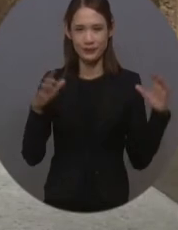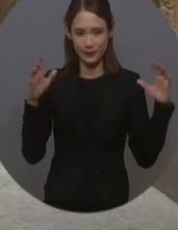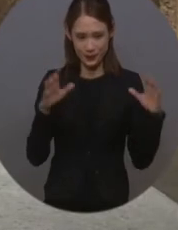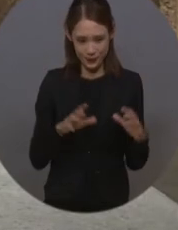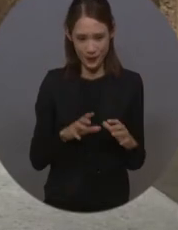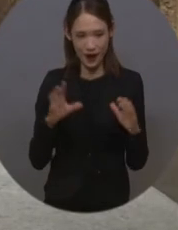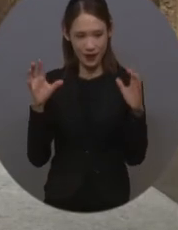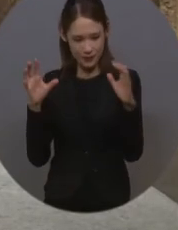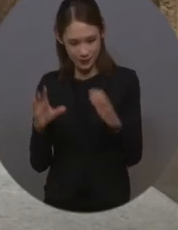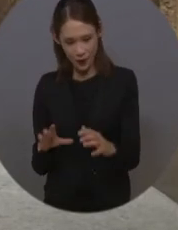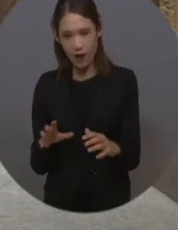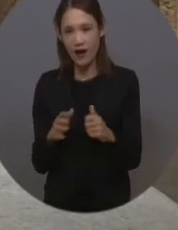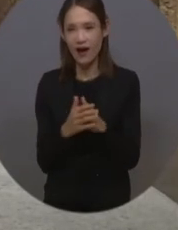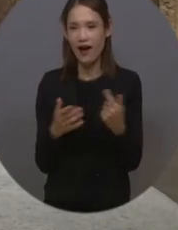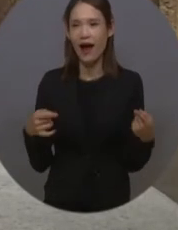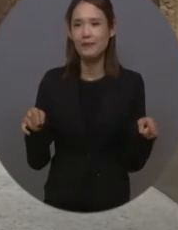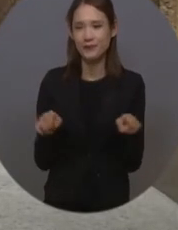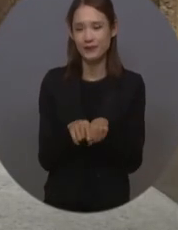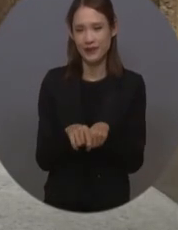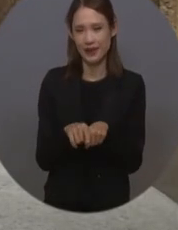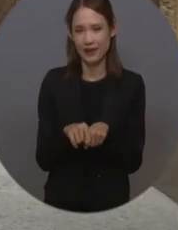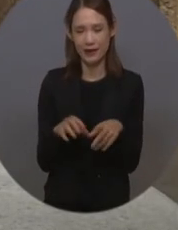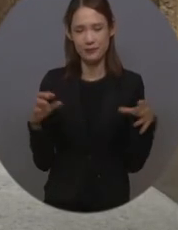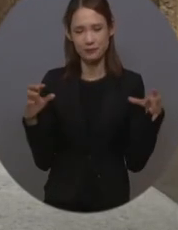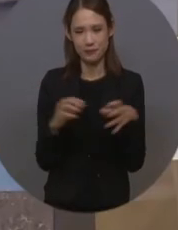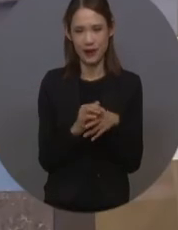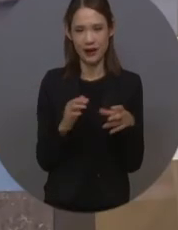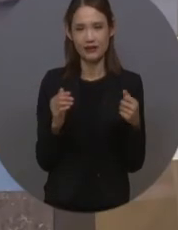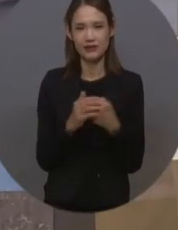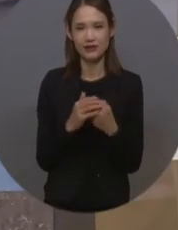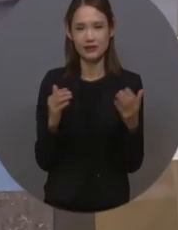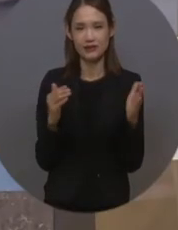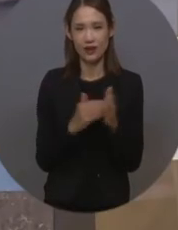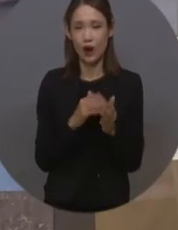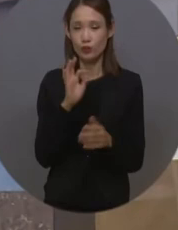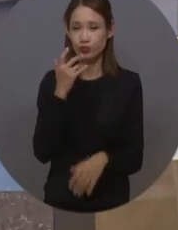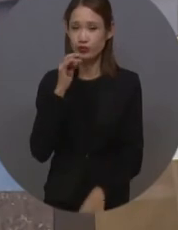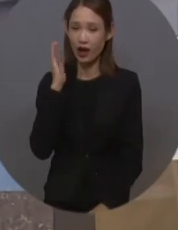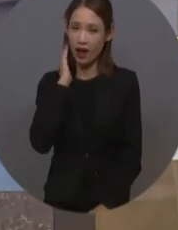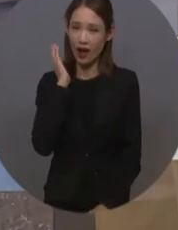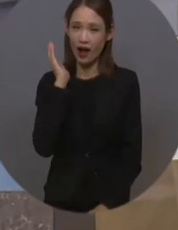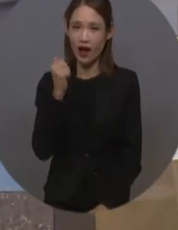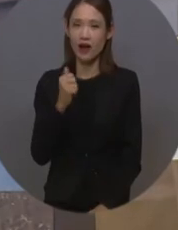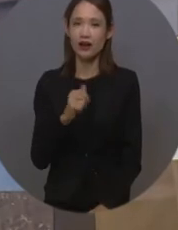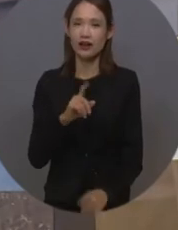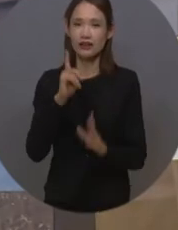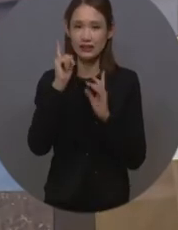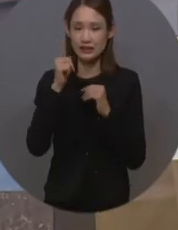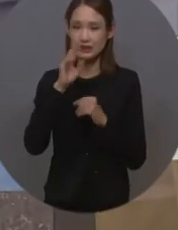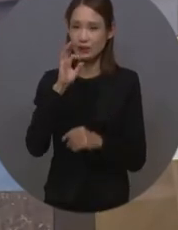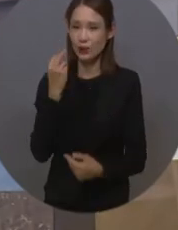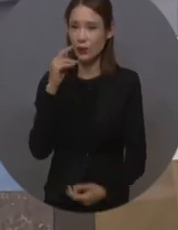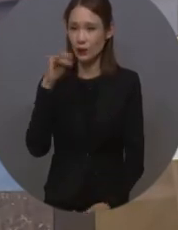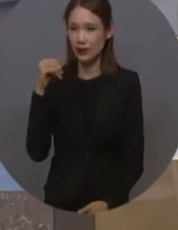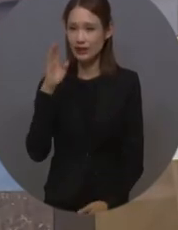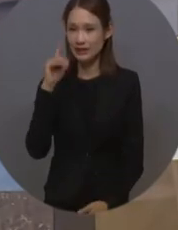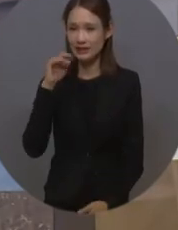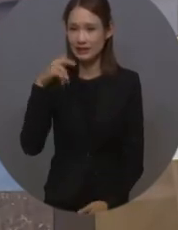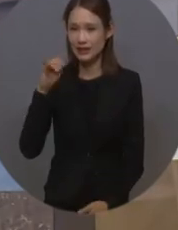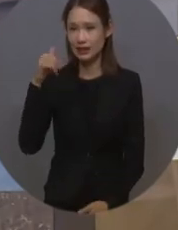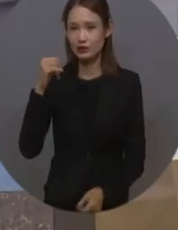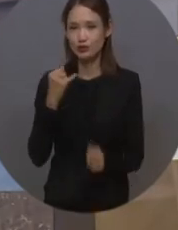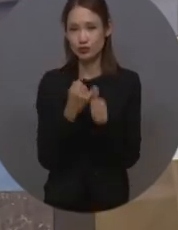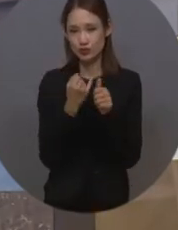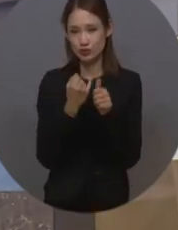이 모든 이 좋은 마음들이 모였던 것 같은데요. 네, 네. 뭐 문재인 대통령이라든지 뭐 네. 이효리, 이상순 부부